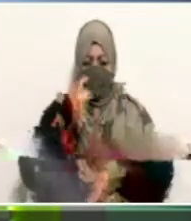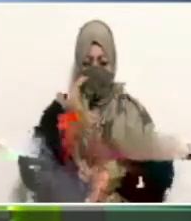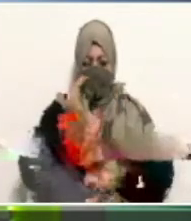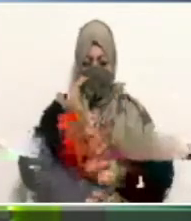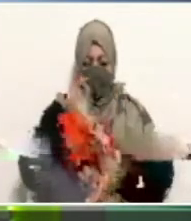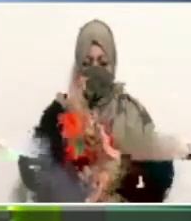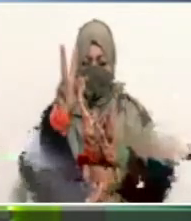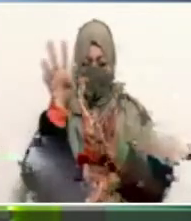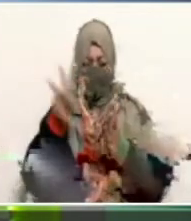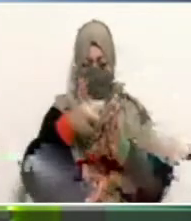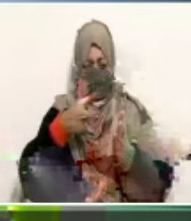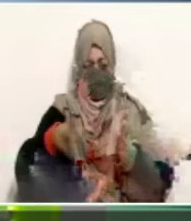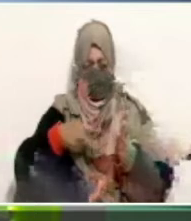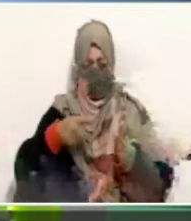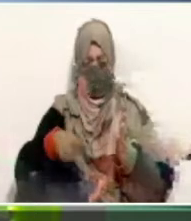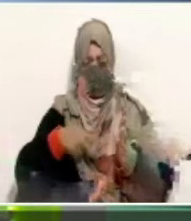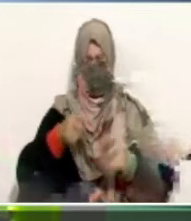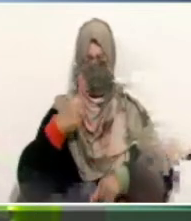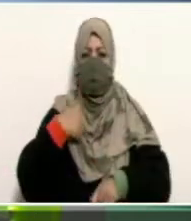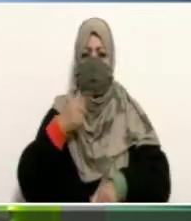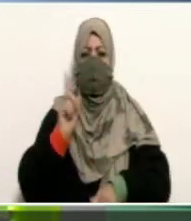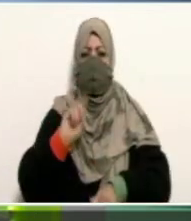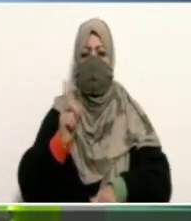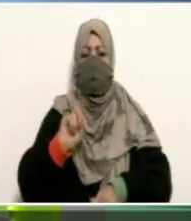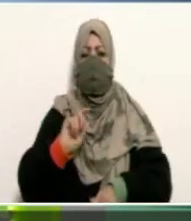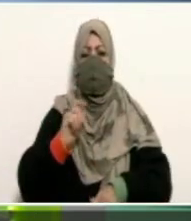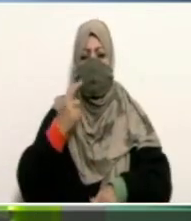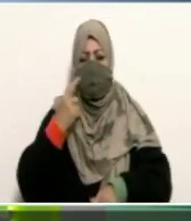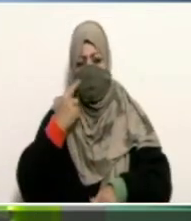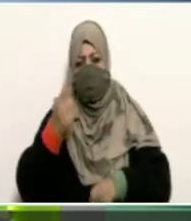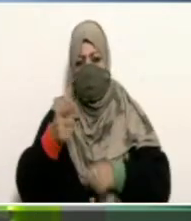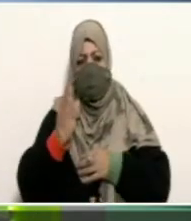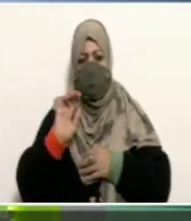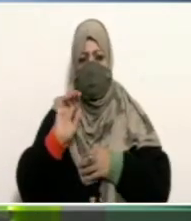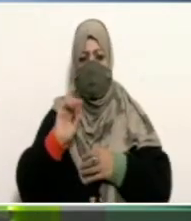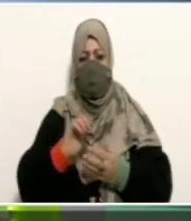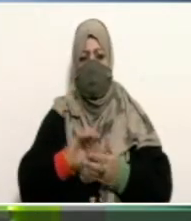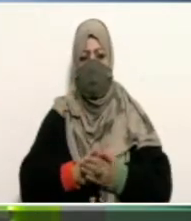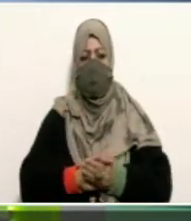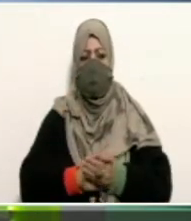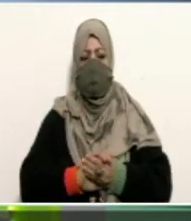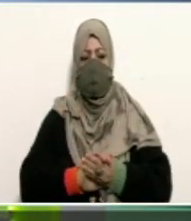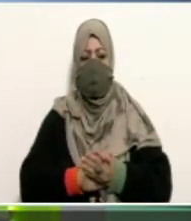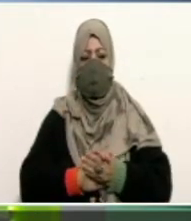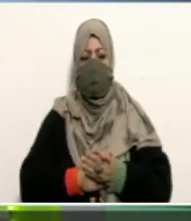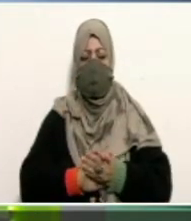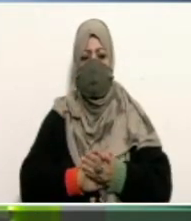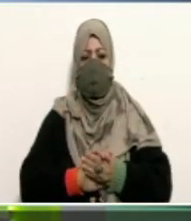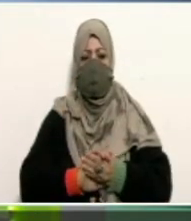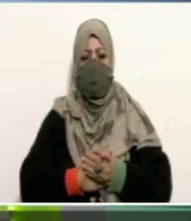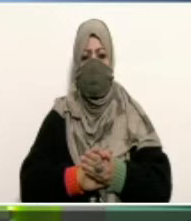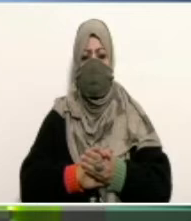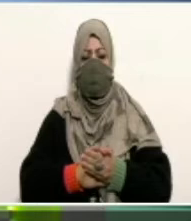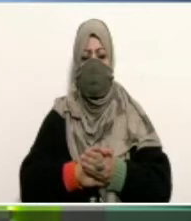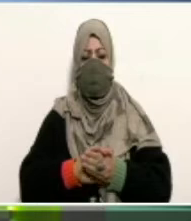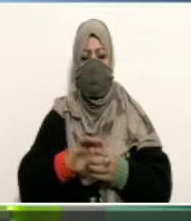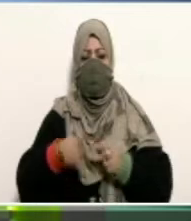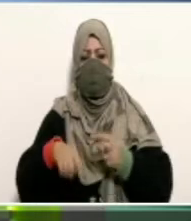ايوه. فعقدت لكن هو عاده على كل اعلق ان شاء الله عن هذا